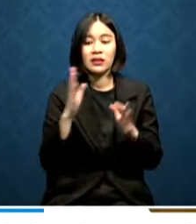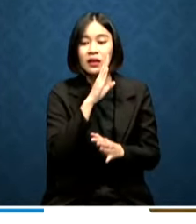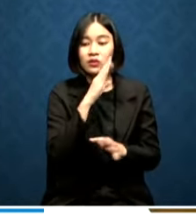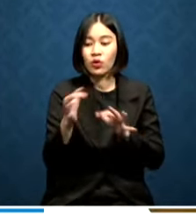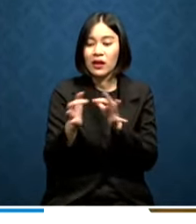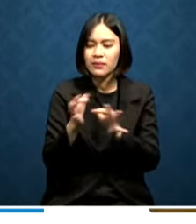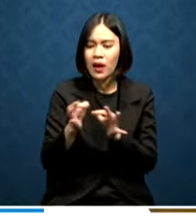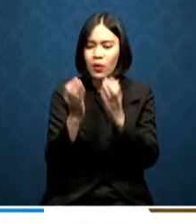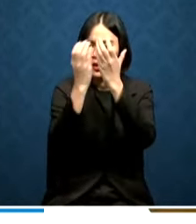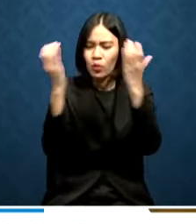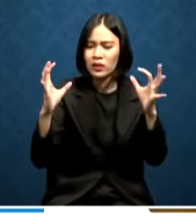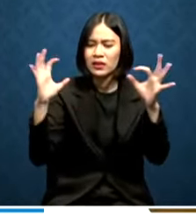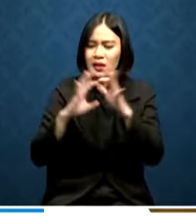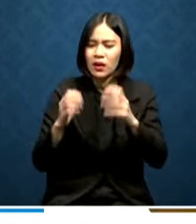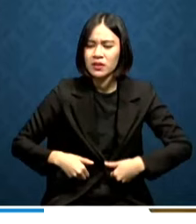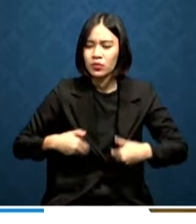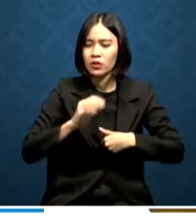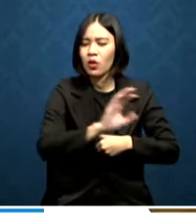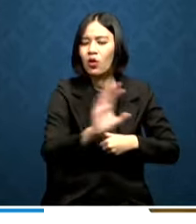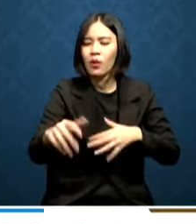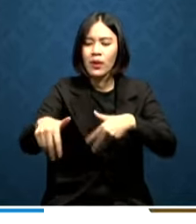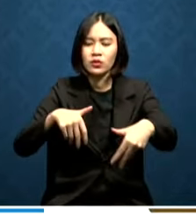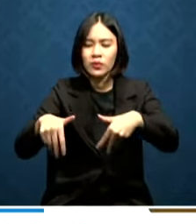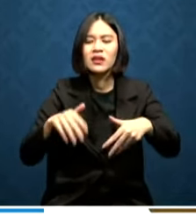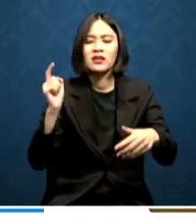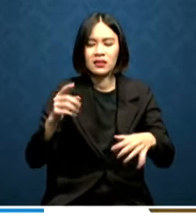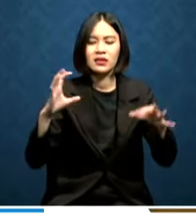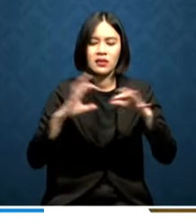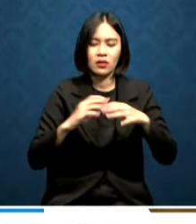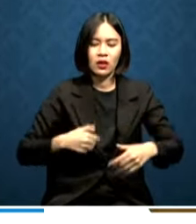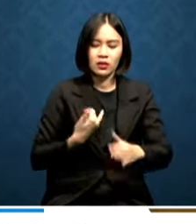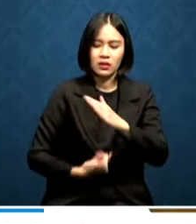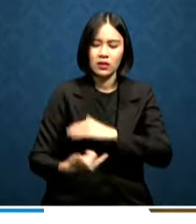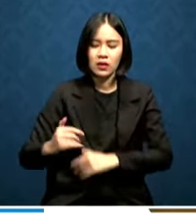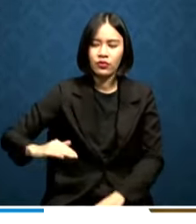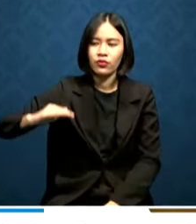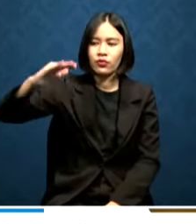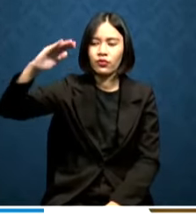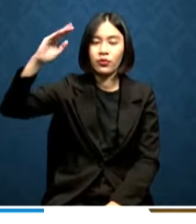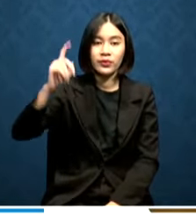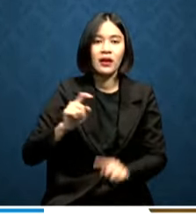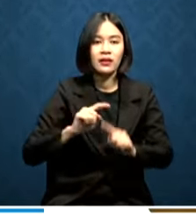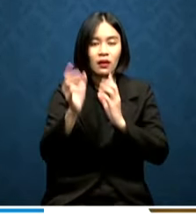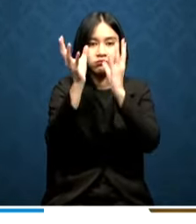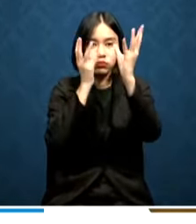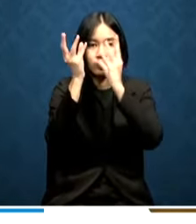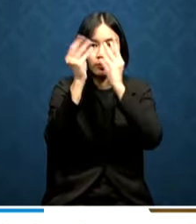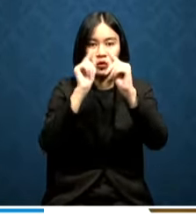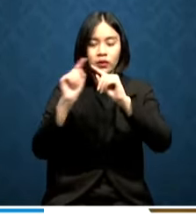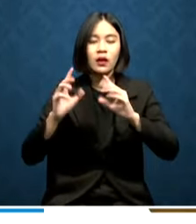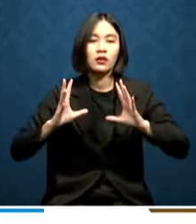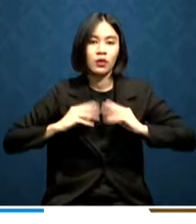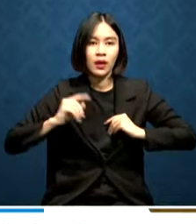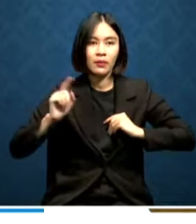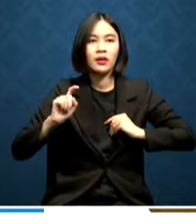ชนจริงๆแล้วนู่นเนี่ยมันเกี่ยวตั้งแต่เกิดจนตายเลยกับประชาชนแต่ว่า คล้ายๆว่าการรับรู้เนี่ยเราต้องยอมรับ